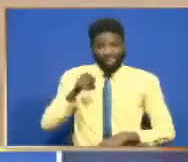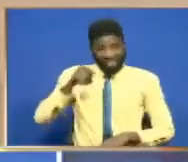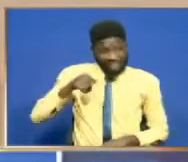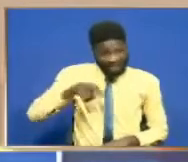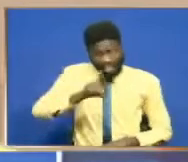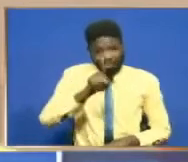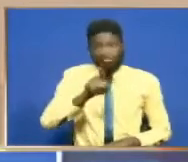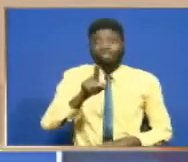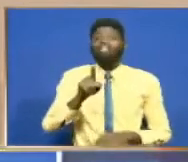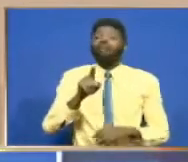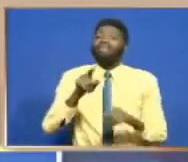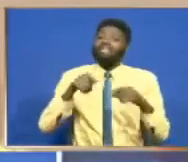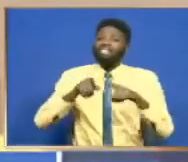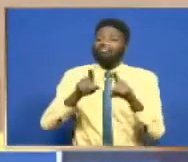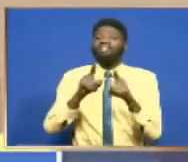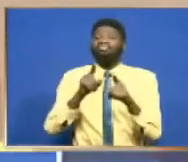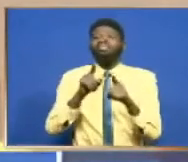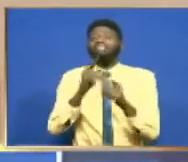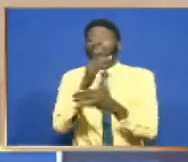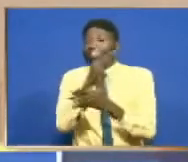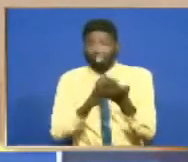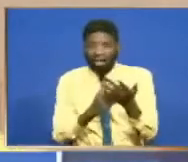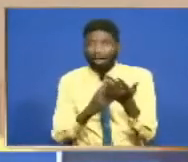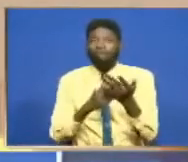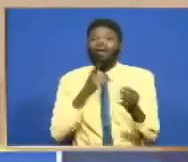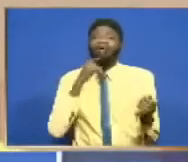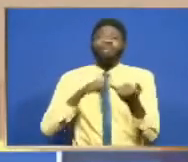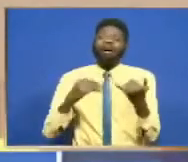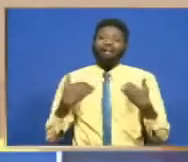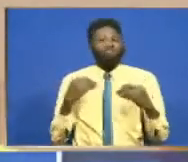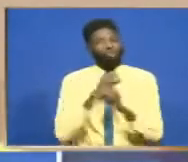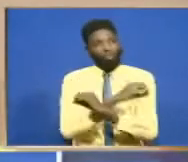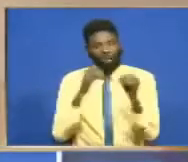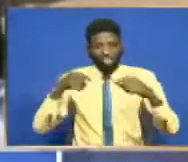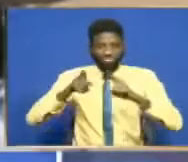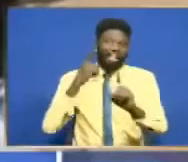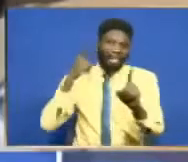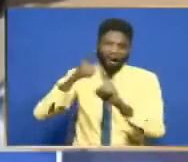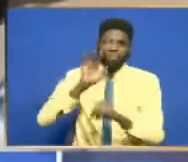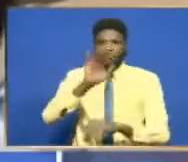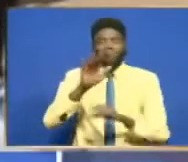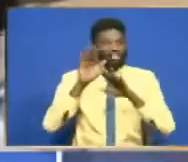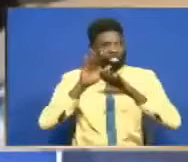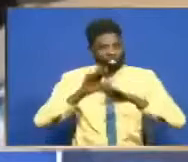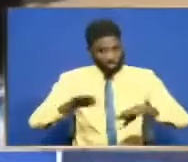ambaye ni wamedavosiwa, ambaye hawana bwana, ndio sana sana wanadili ili walishe watoto yao.